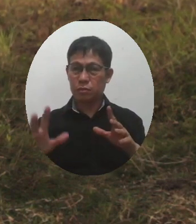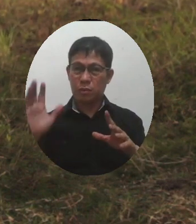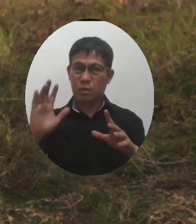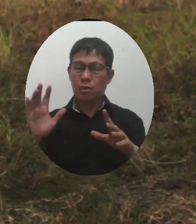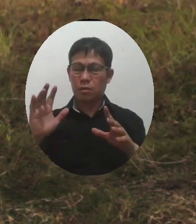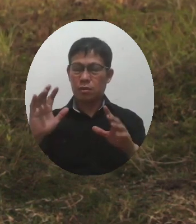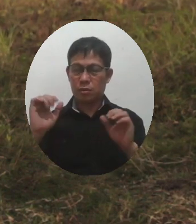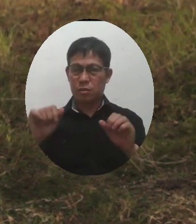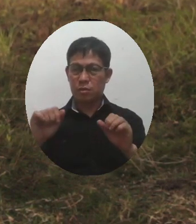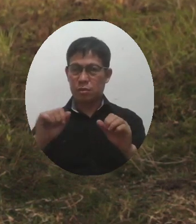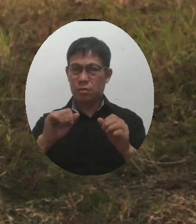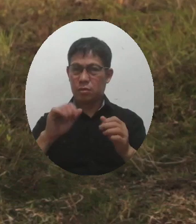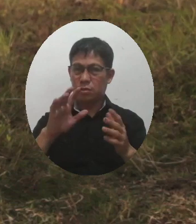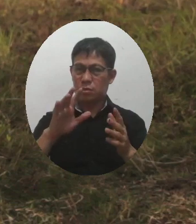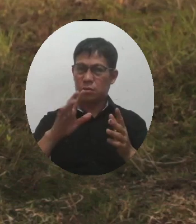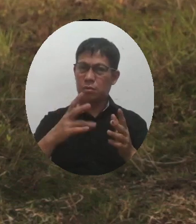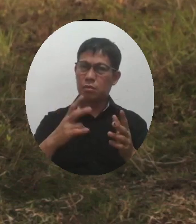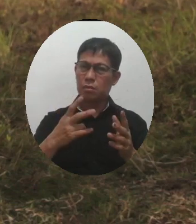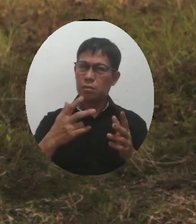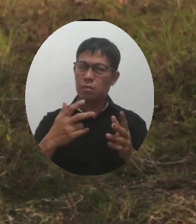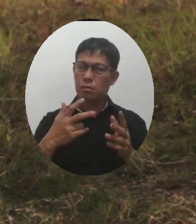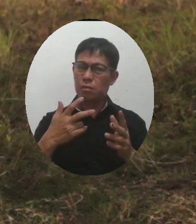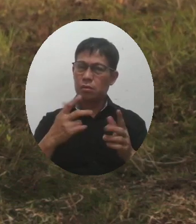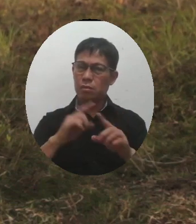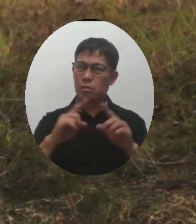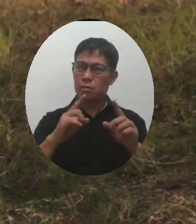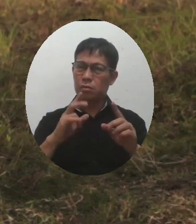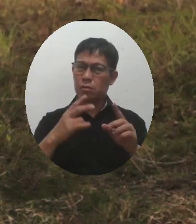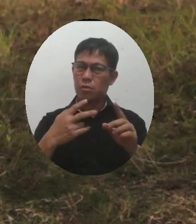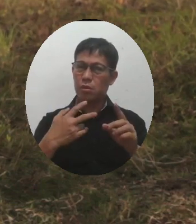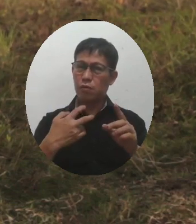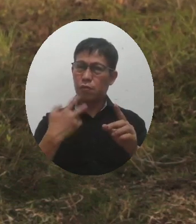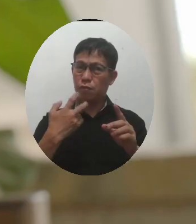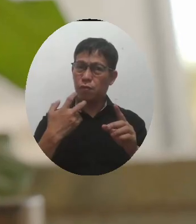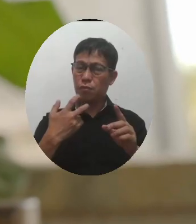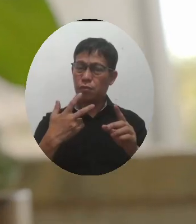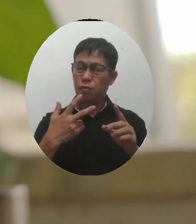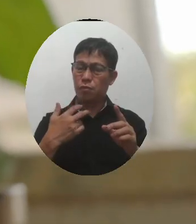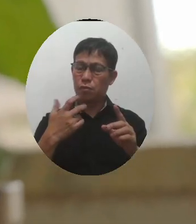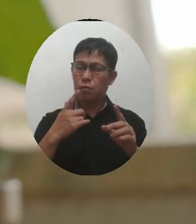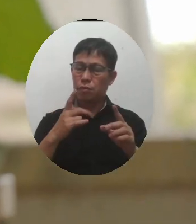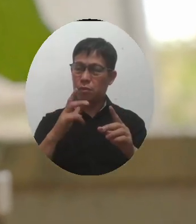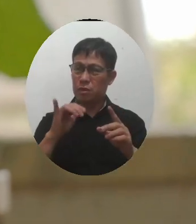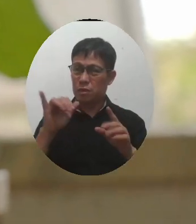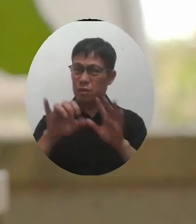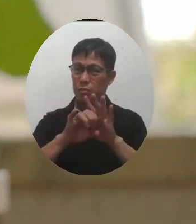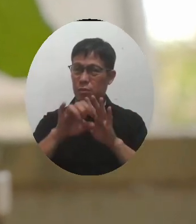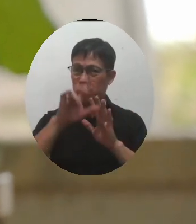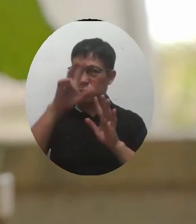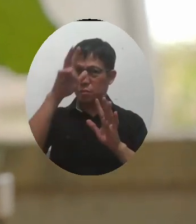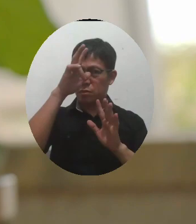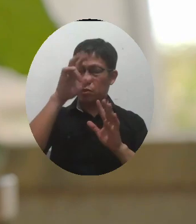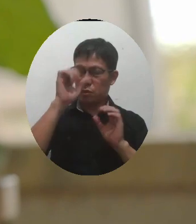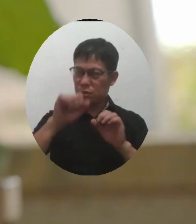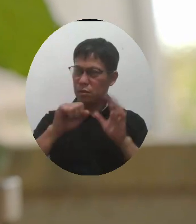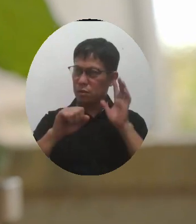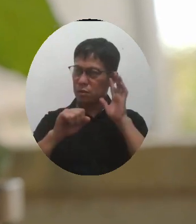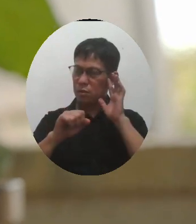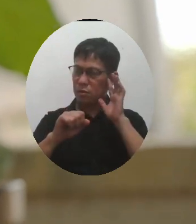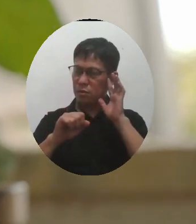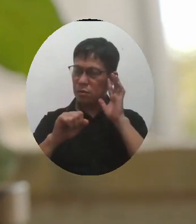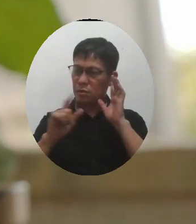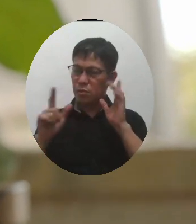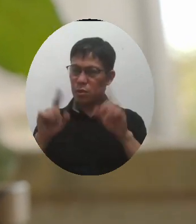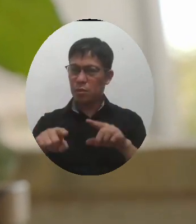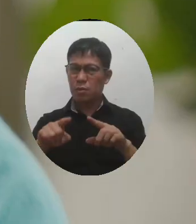talaga siya inisip noon na hindi siya nakakarinig. Kaso nung